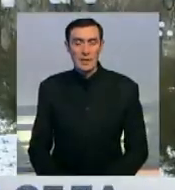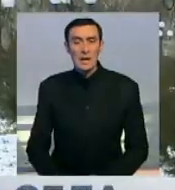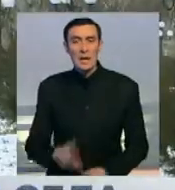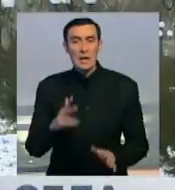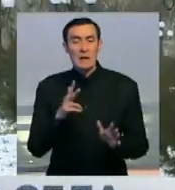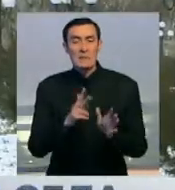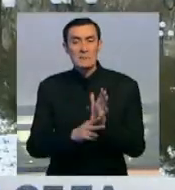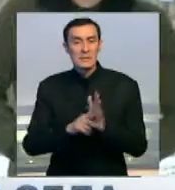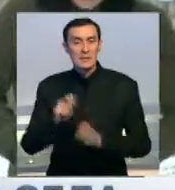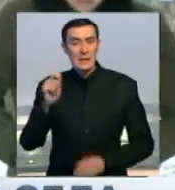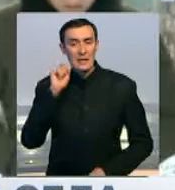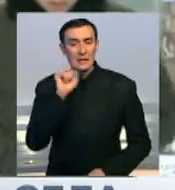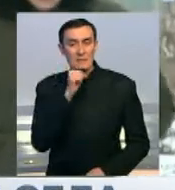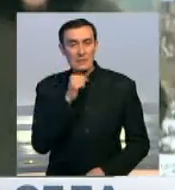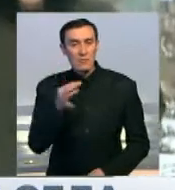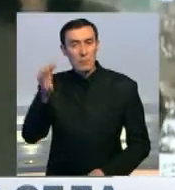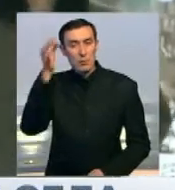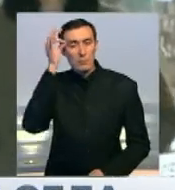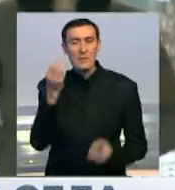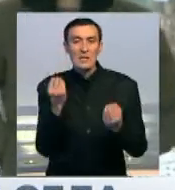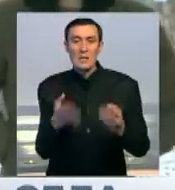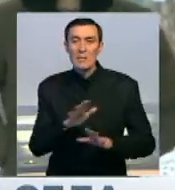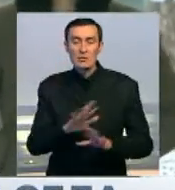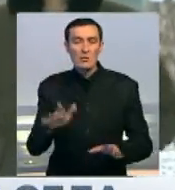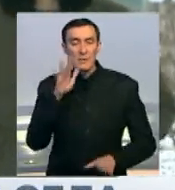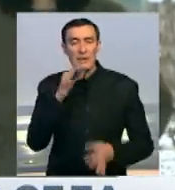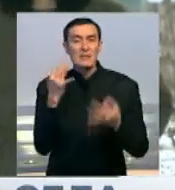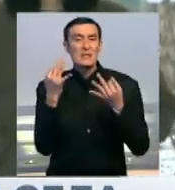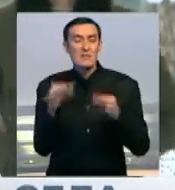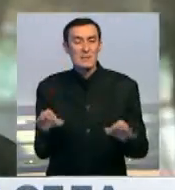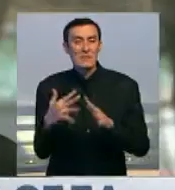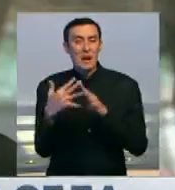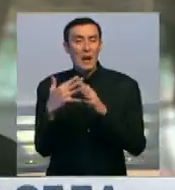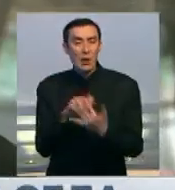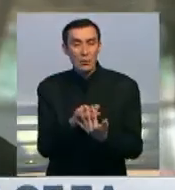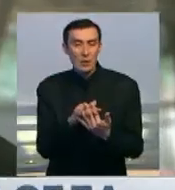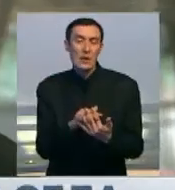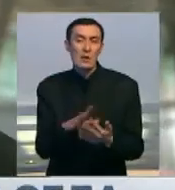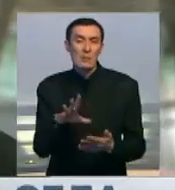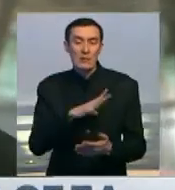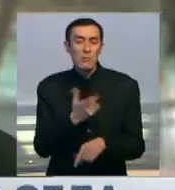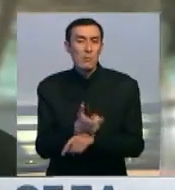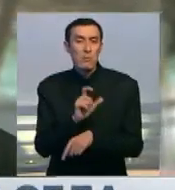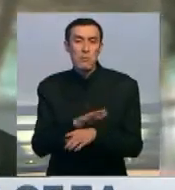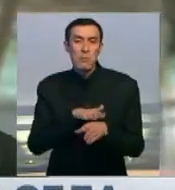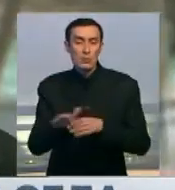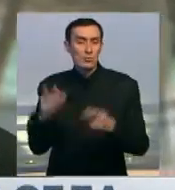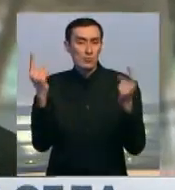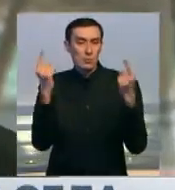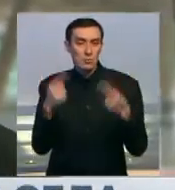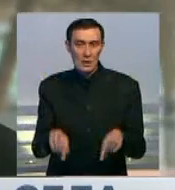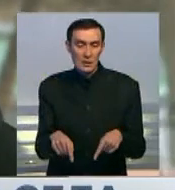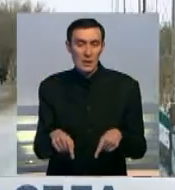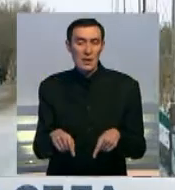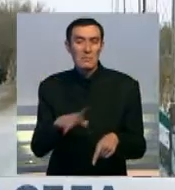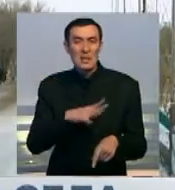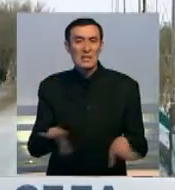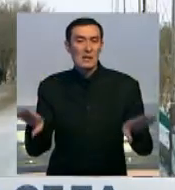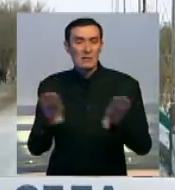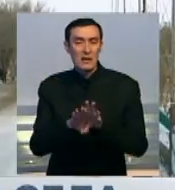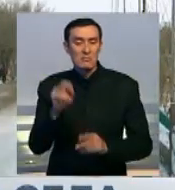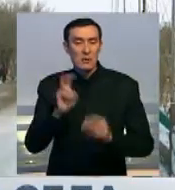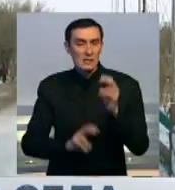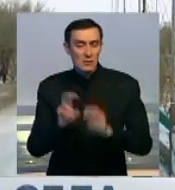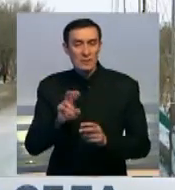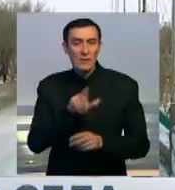80-летний Кенесбек Баймаханов помнит непростое время, когда на заре независимости аул Нагильясова пришел в полный упадок. Один за другим закрывались